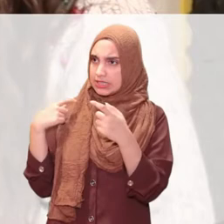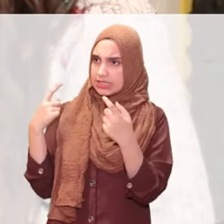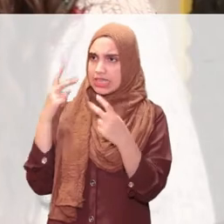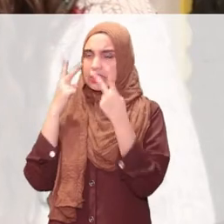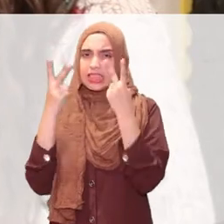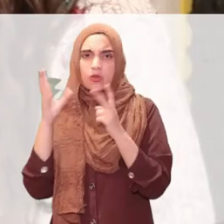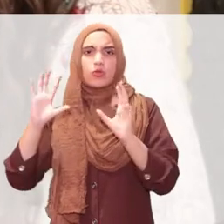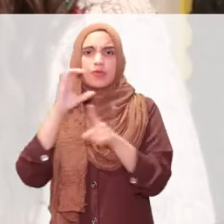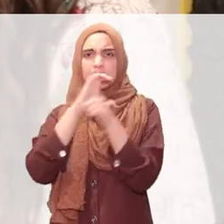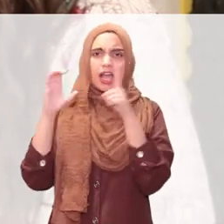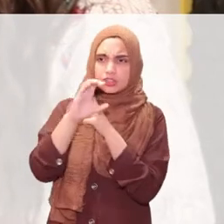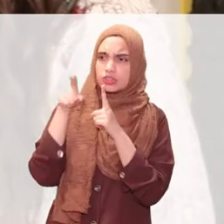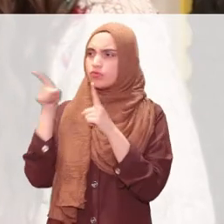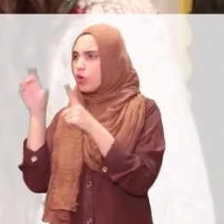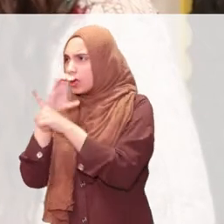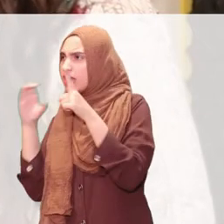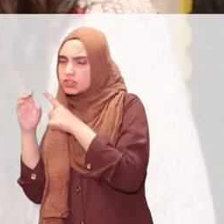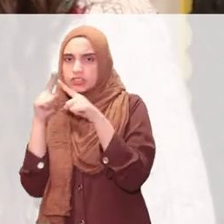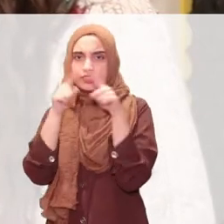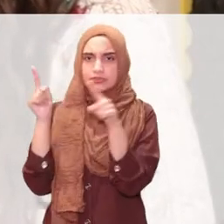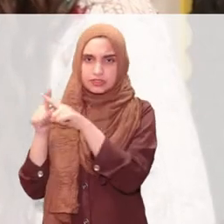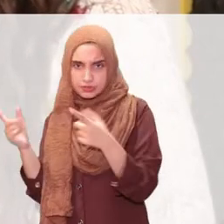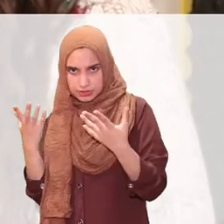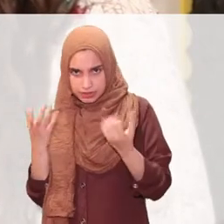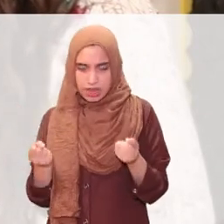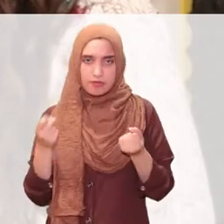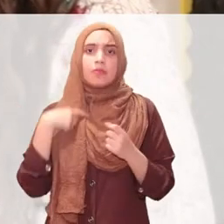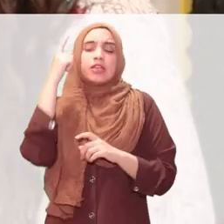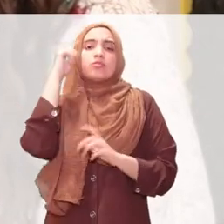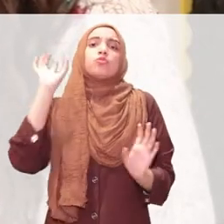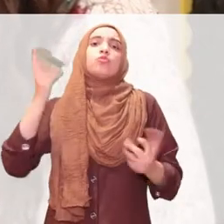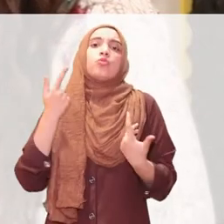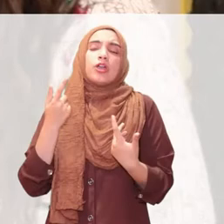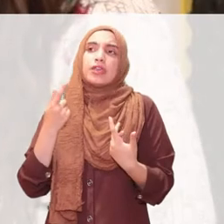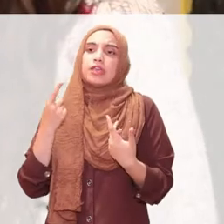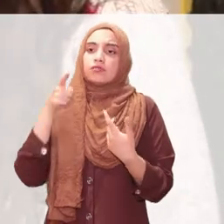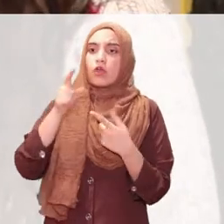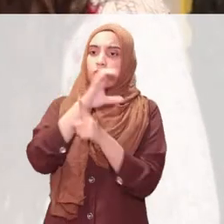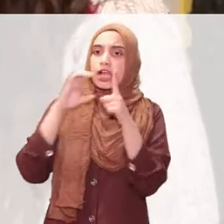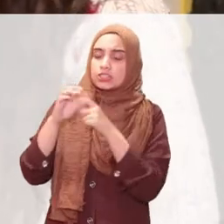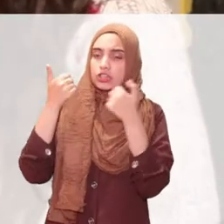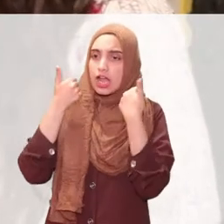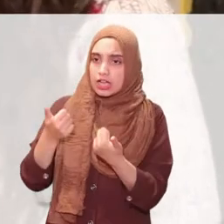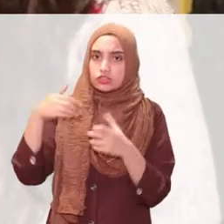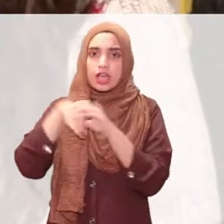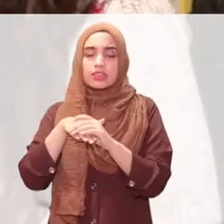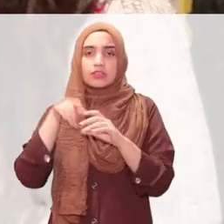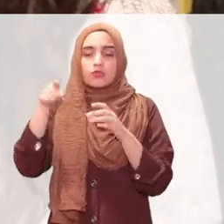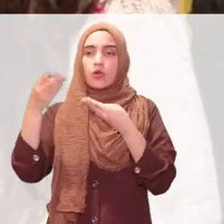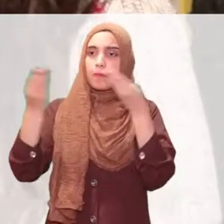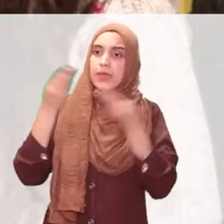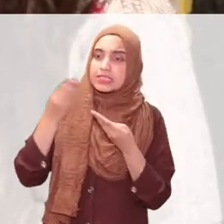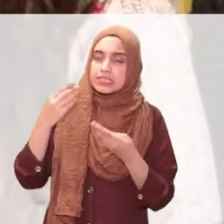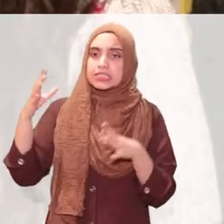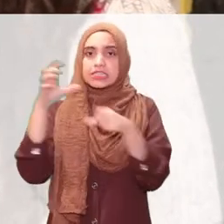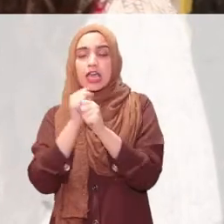कुछ फीचर्स होते हैं यहां पर व्यक्ति डोंट नो रियल नेचर यह पीपल रिस्ट एक क्रिस्पी को क्वाइट राइट थैंक्स और फिर कुछ कर चलते जहां